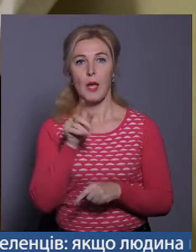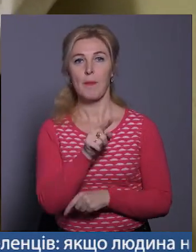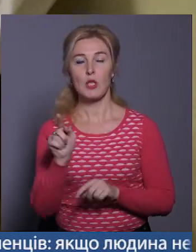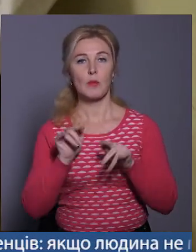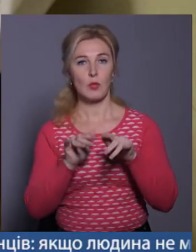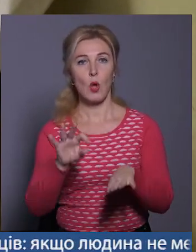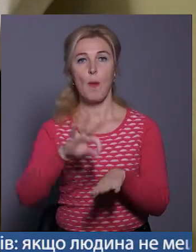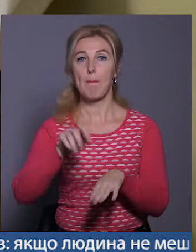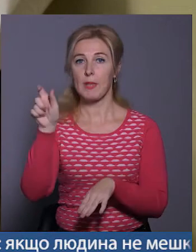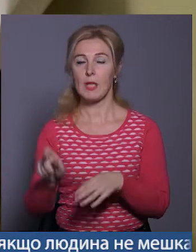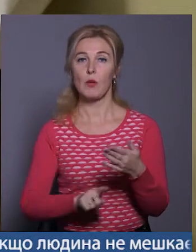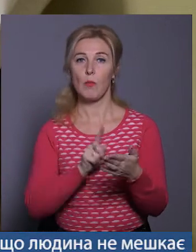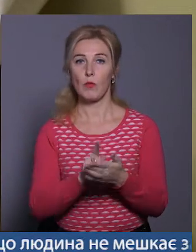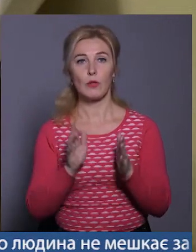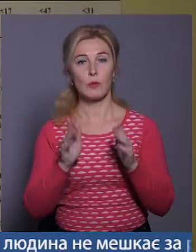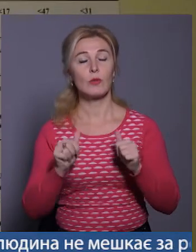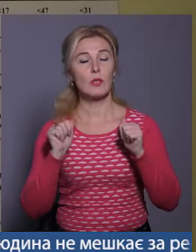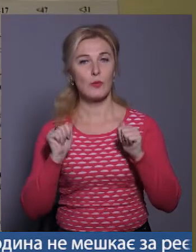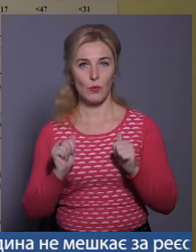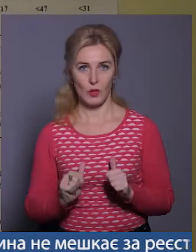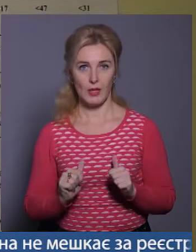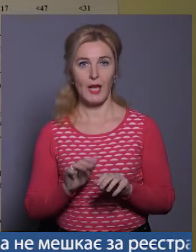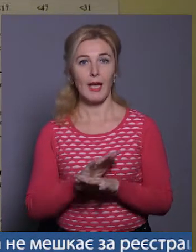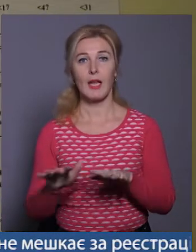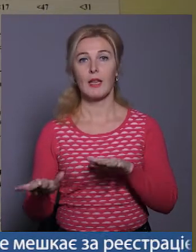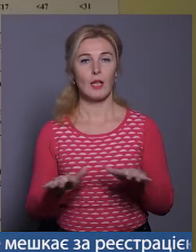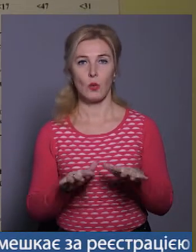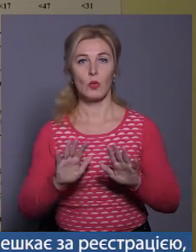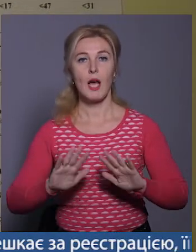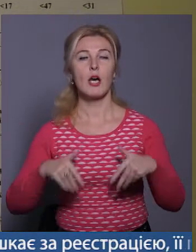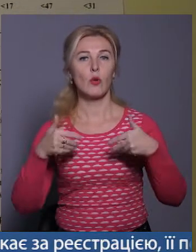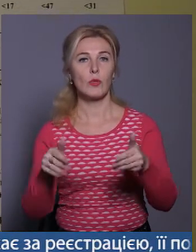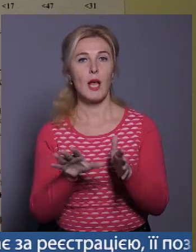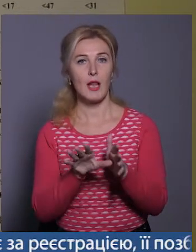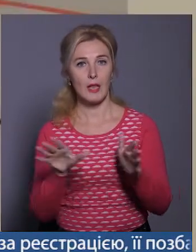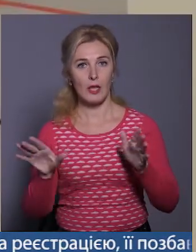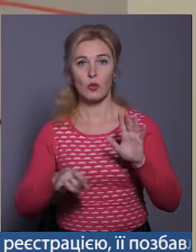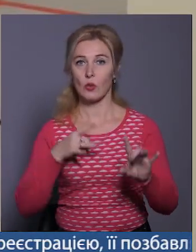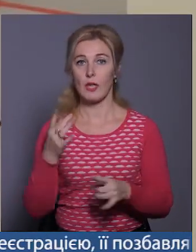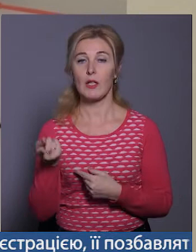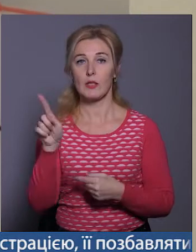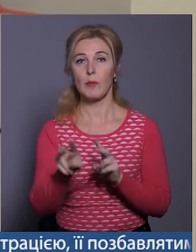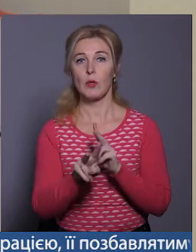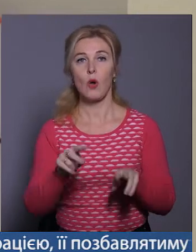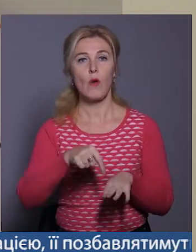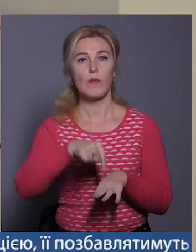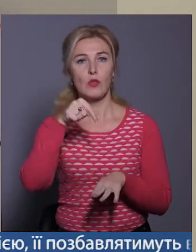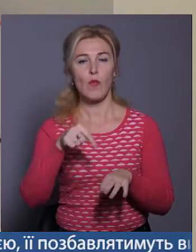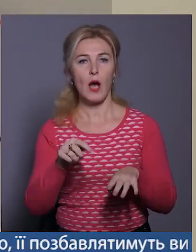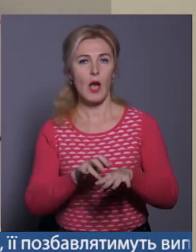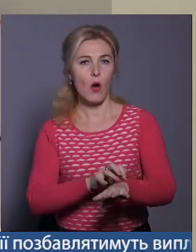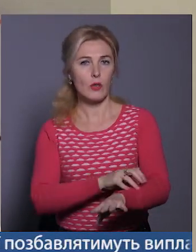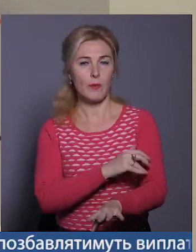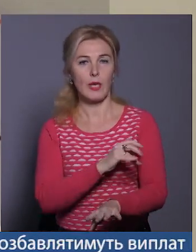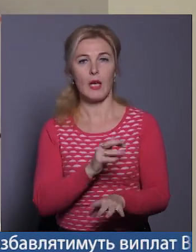процедури пацієнт має перебувати у стані спокою та не рухатись. Рекомендована електронейроміографія тим, хто відчуває оніміння,